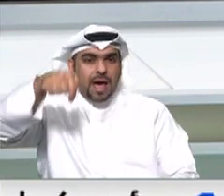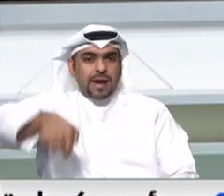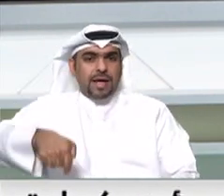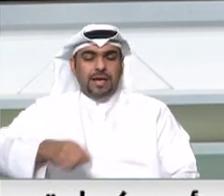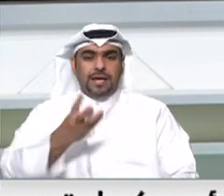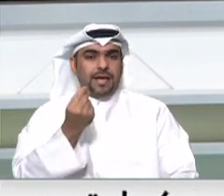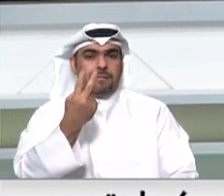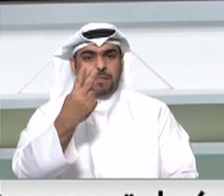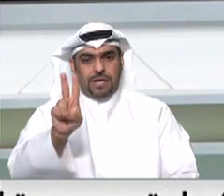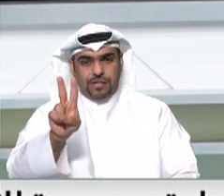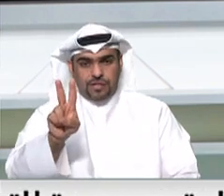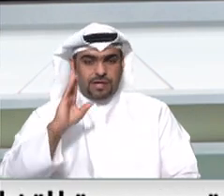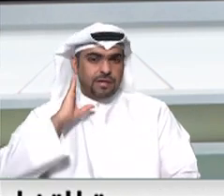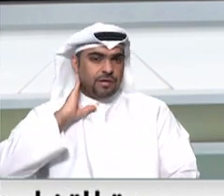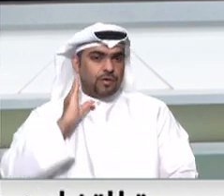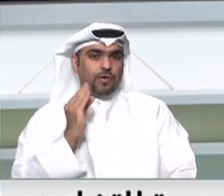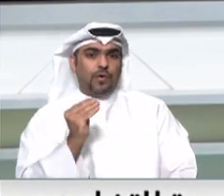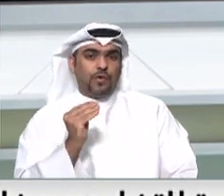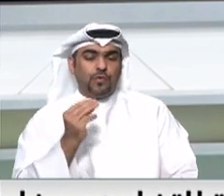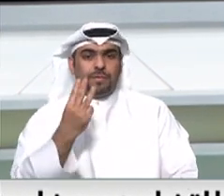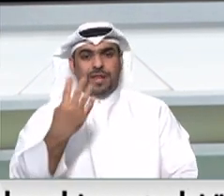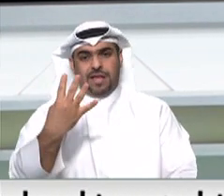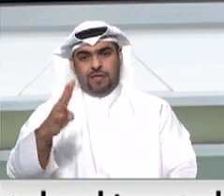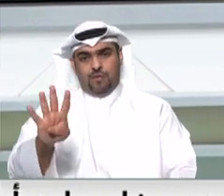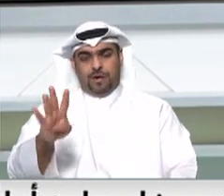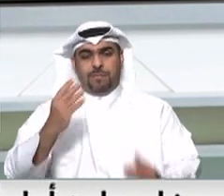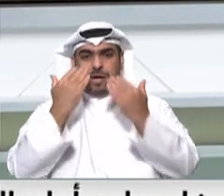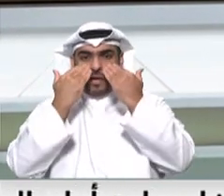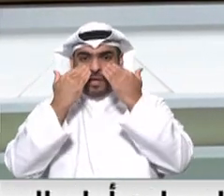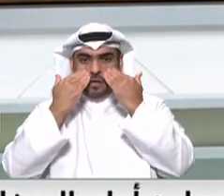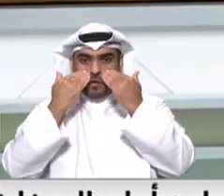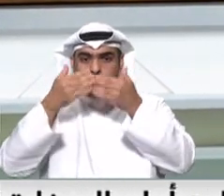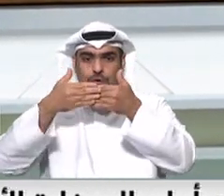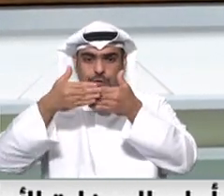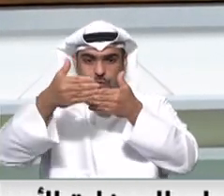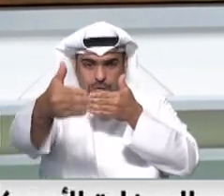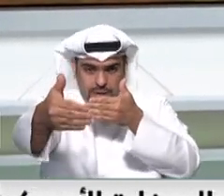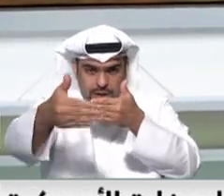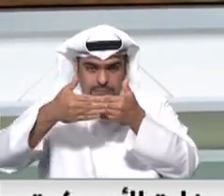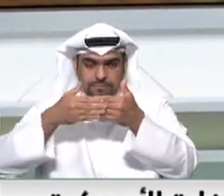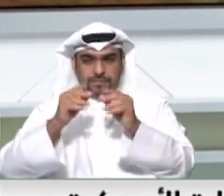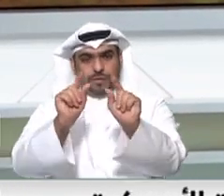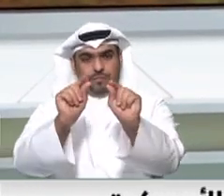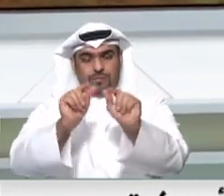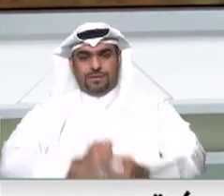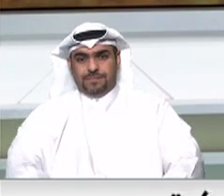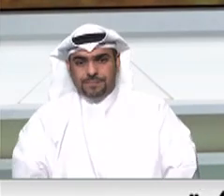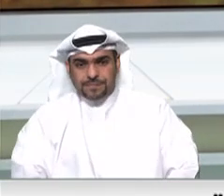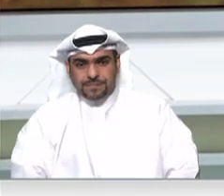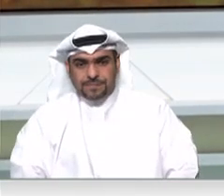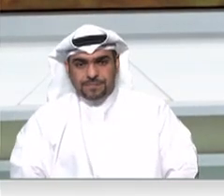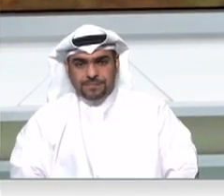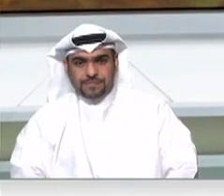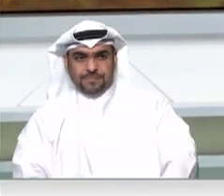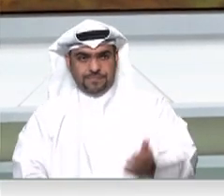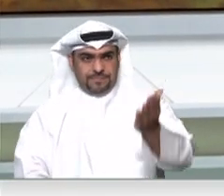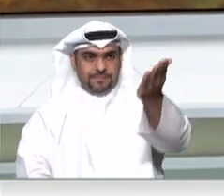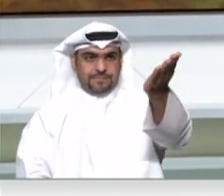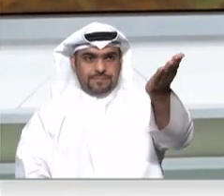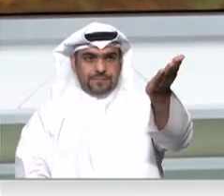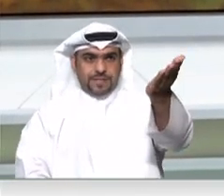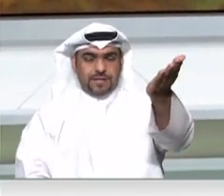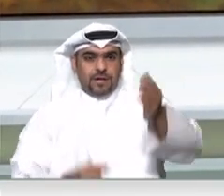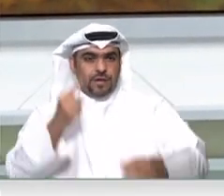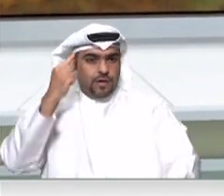النسبية 43%، والرؤية الأفقية جيدة لأكثر من 10 كيلومتر. حالة الطقس أول نهار